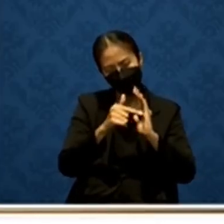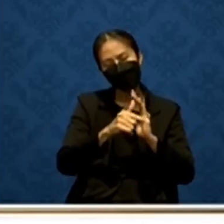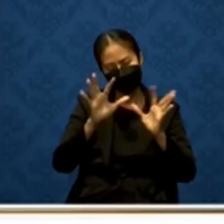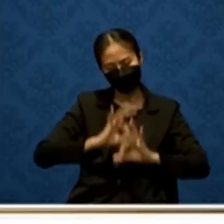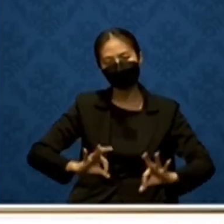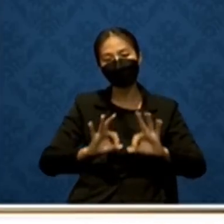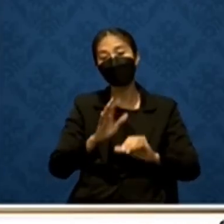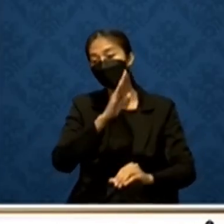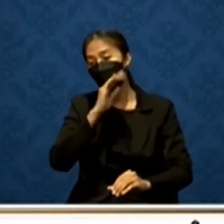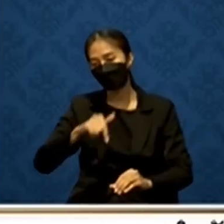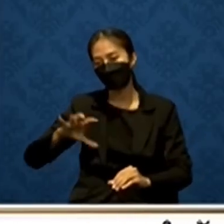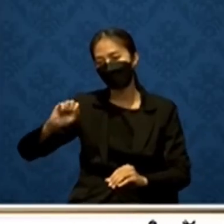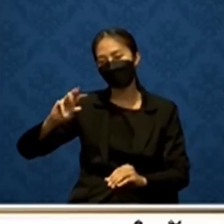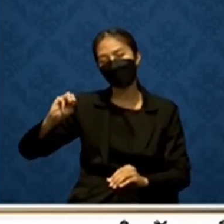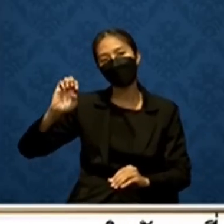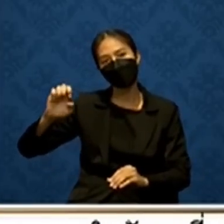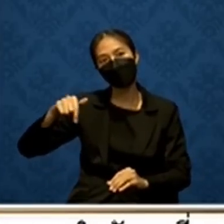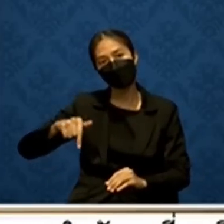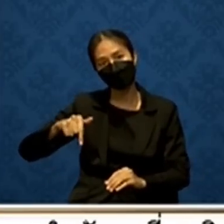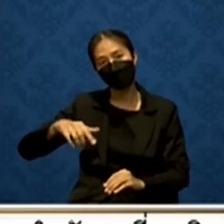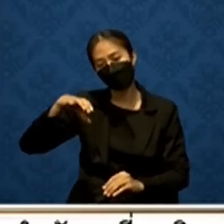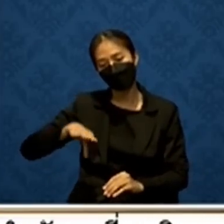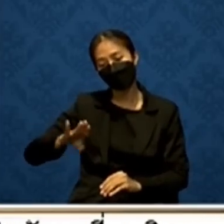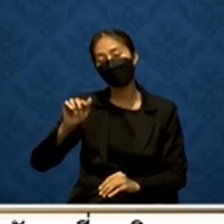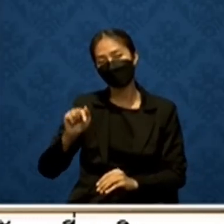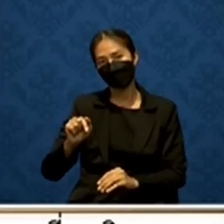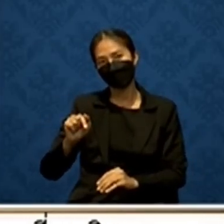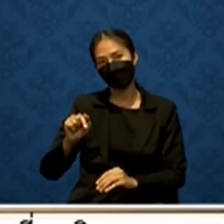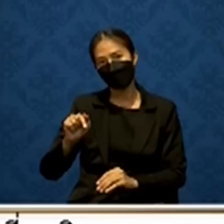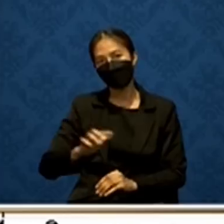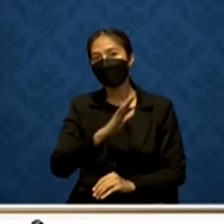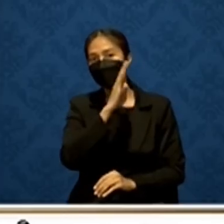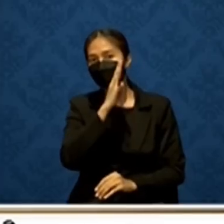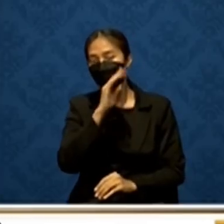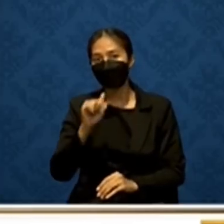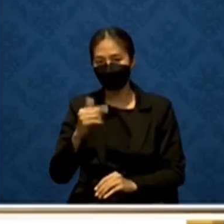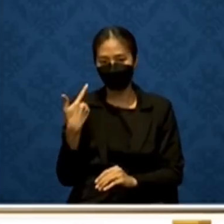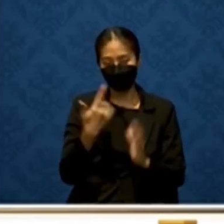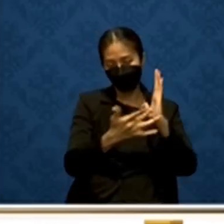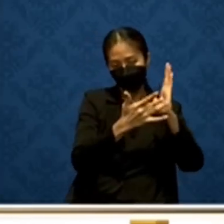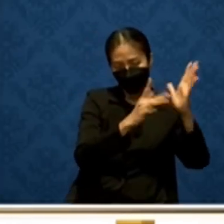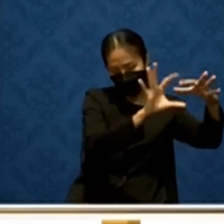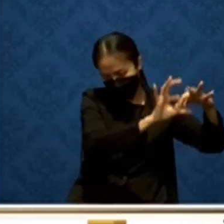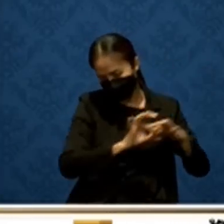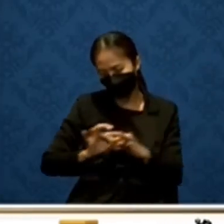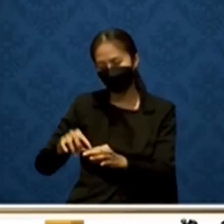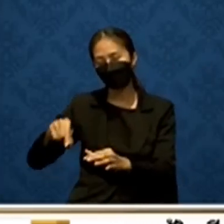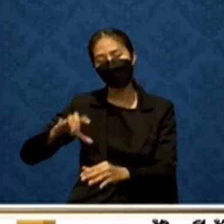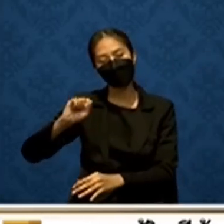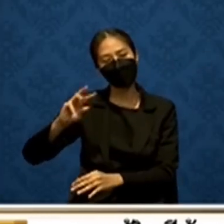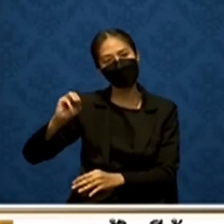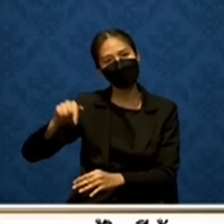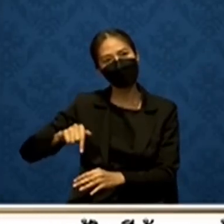ครับถ้า SME ของเราย่อมาจาก Small Medium Enterprise ใชไครับถ้าเรามีดิจิตัเข้ามา SME จะกลายเป็น